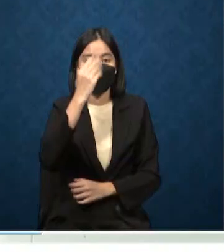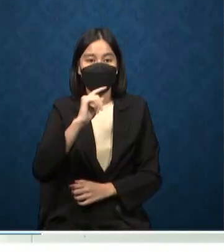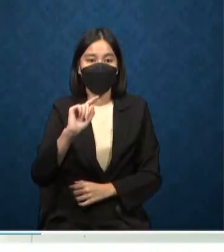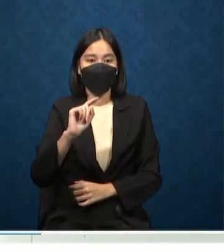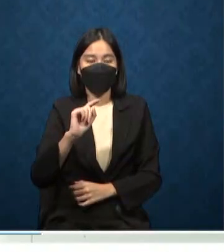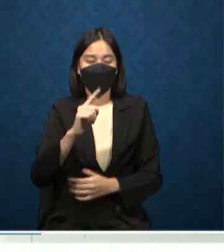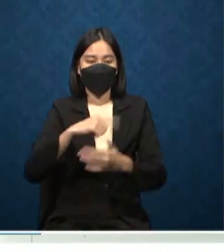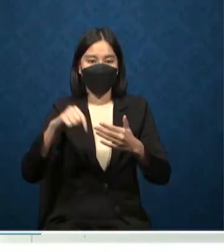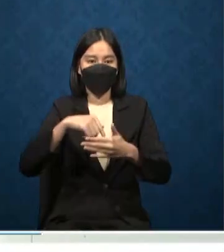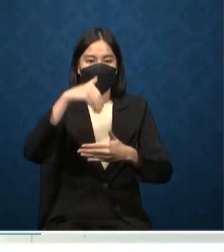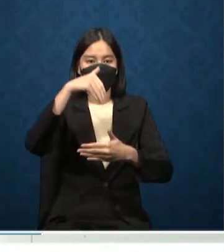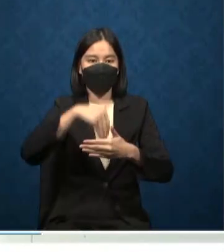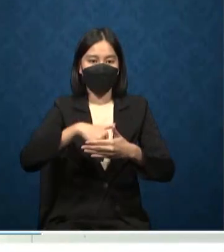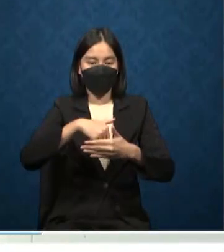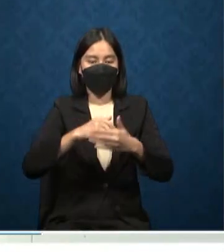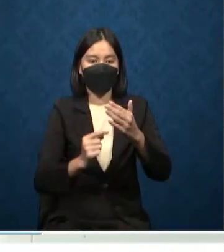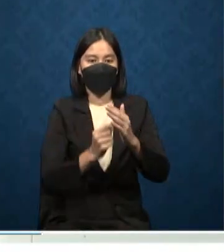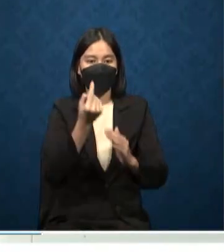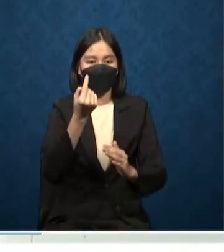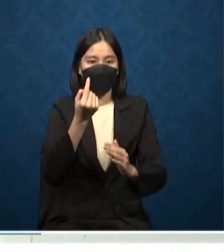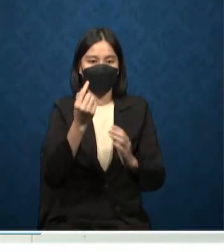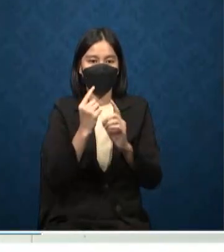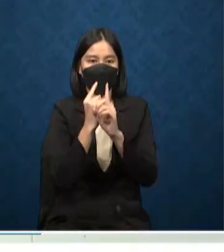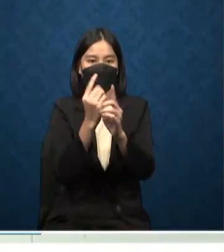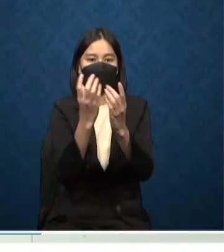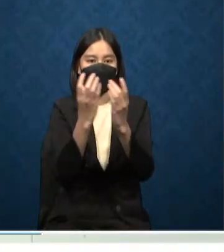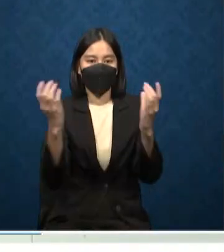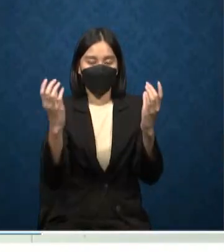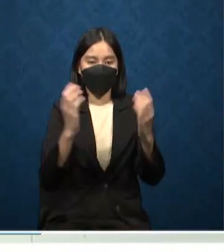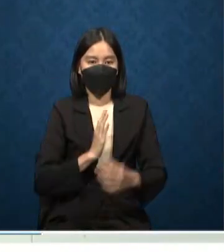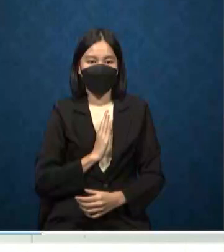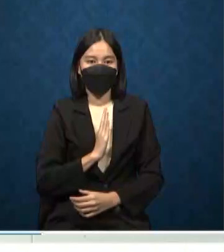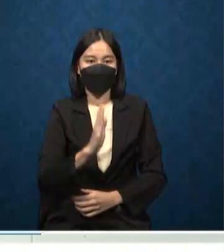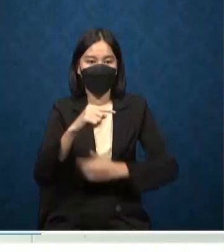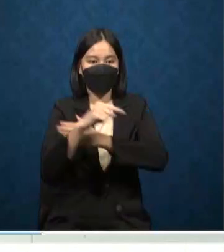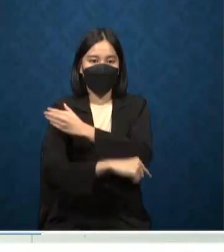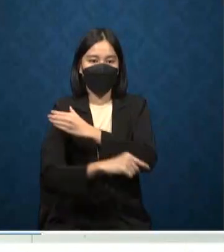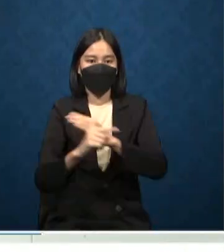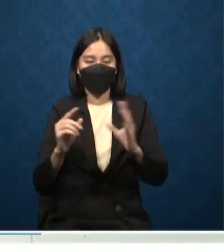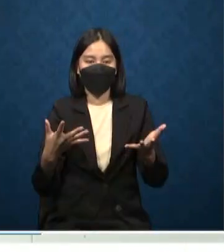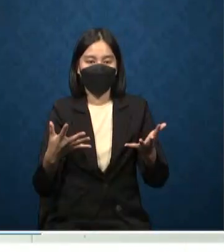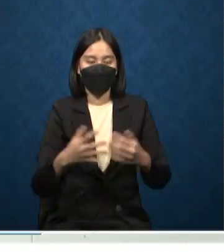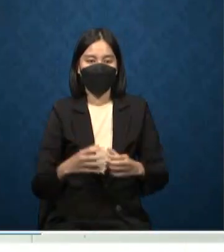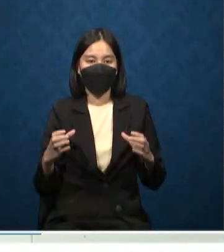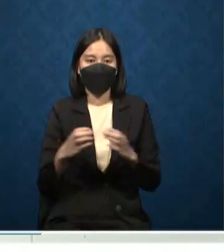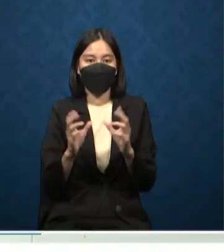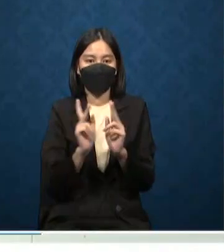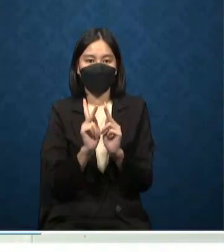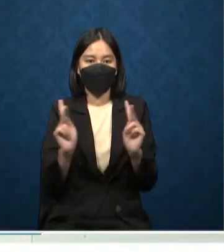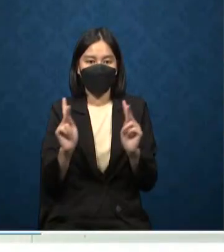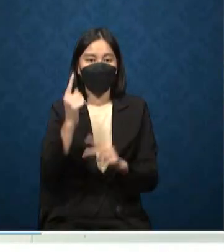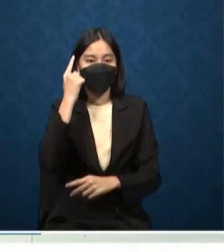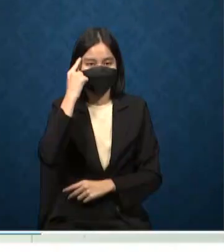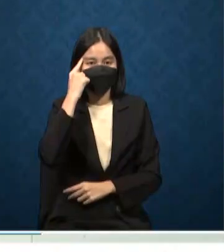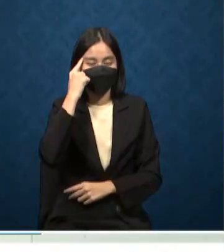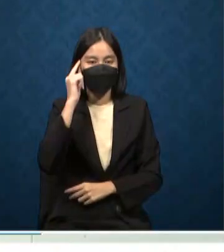ตั้งที่จะเกิดขึ้นครั้งแรกภายใต้รัฐธรรมนูญเป็นไปอย่างสุจริตและเที่ยงธรรมคณะกรรมการการเลือกตั้งตระหนัก